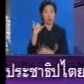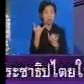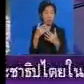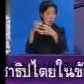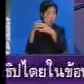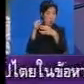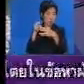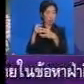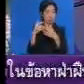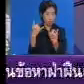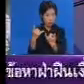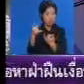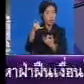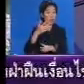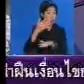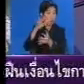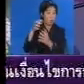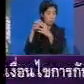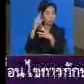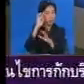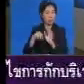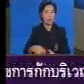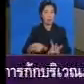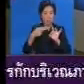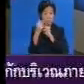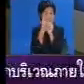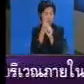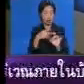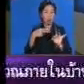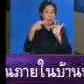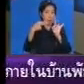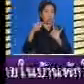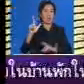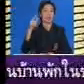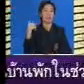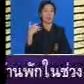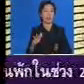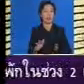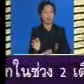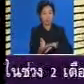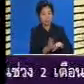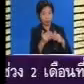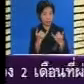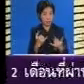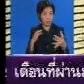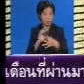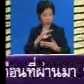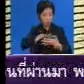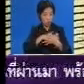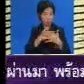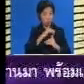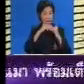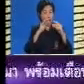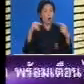กลุ่มนี้นะฮะนำเข้าสินค้าไทยเนี่ยประมาณ 80หมืล้านบาทต่อปีอยู่แล้วครับตีกลับมาแล้วนะฮะในเรื่องของแผนการพัฒนา